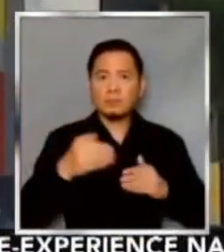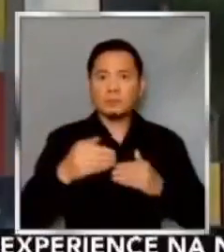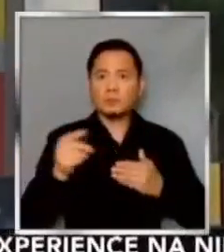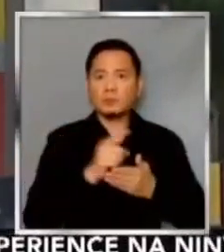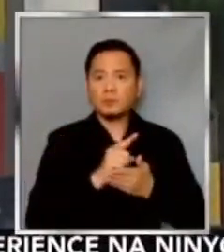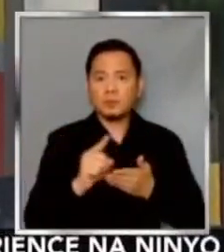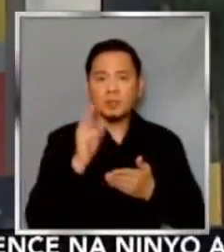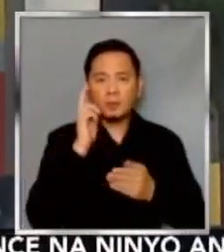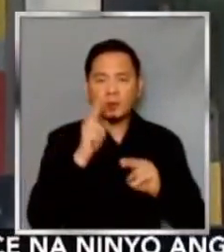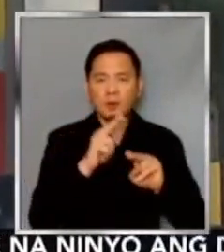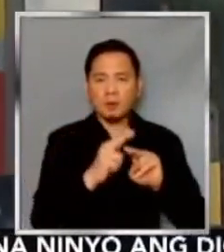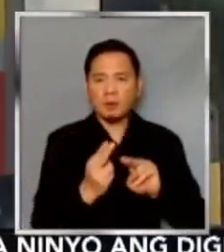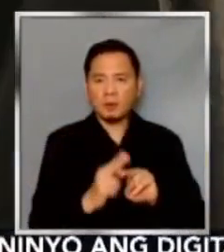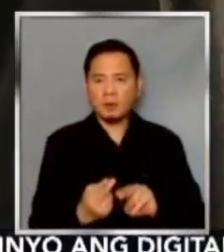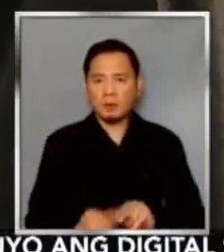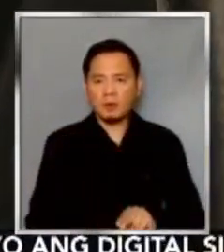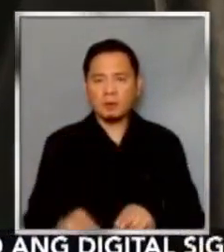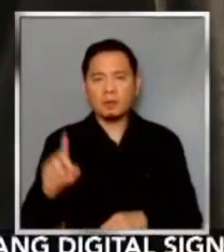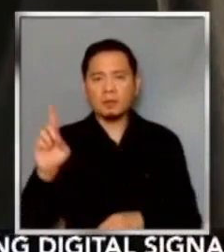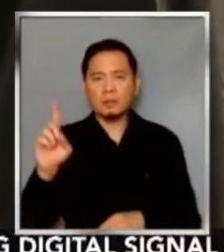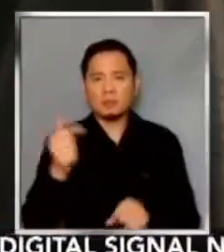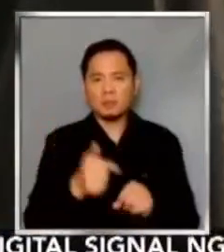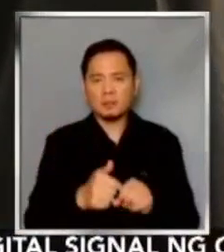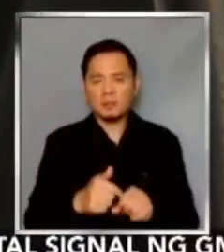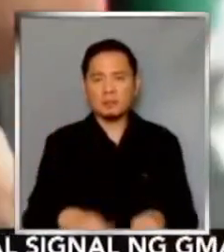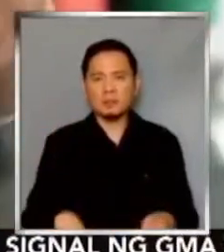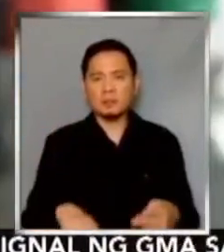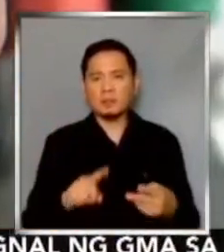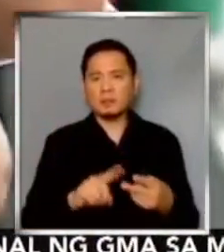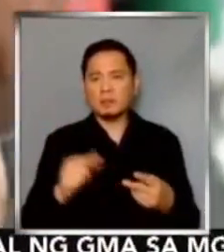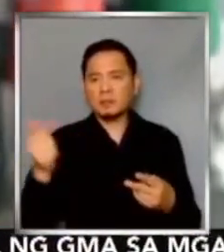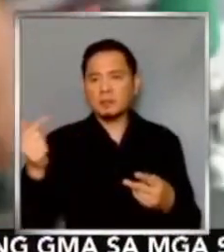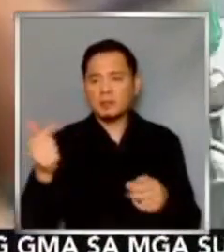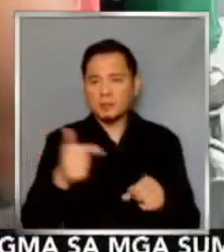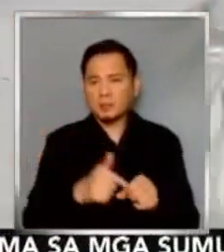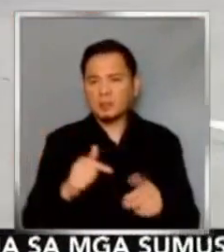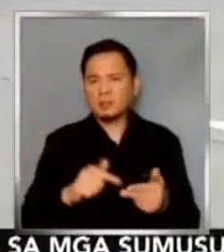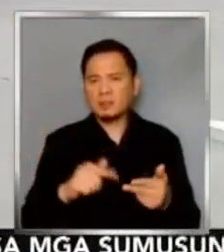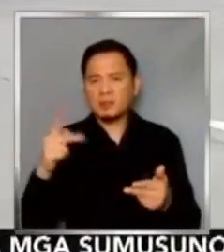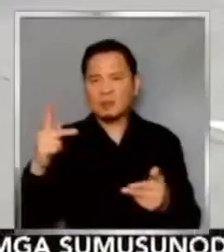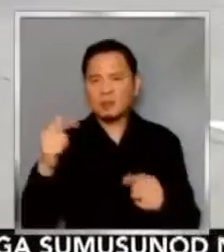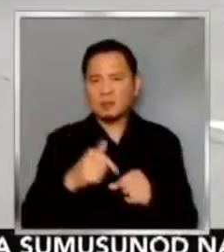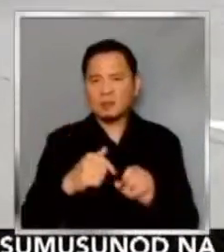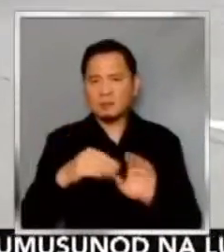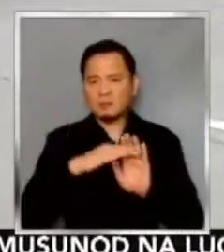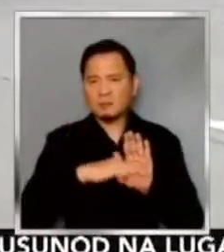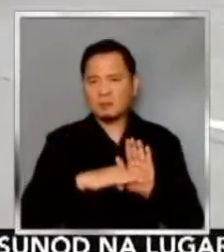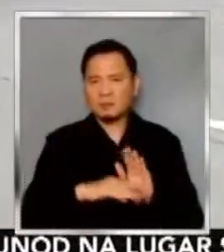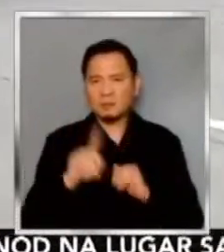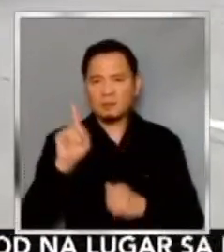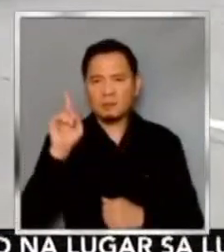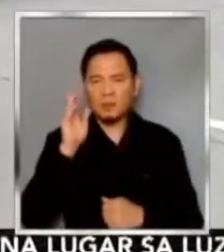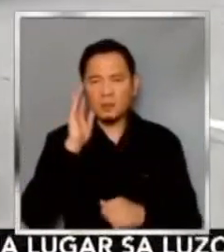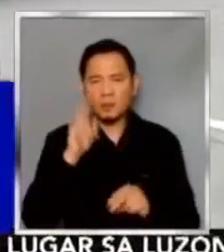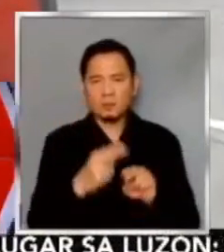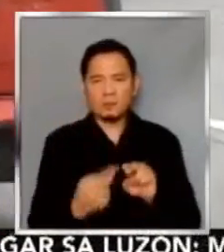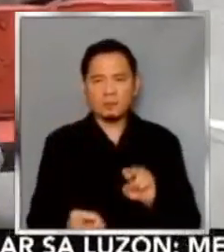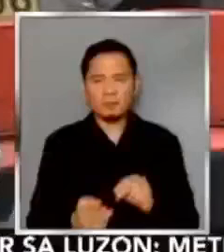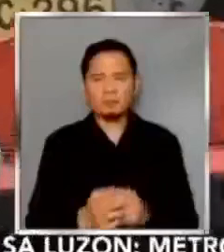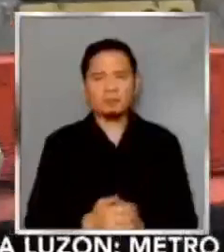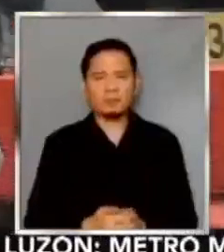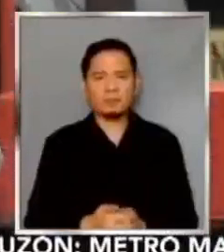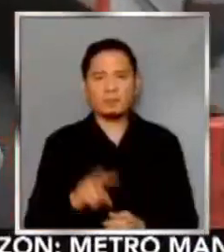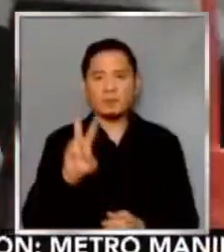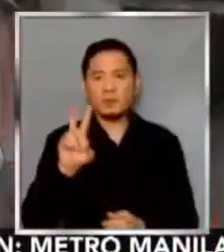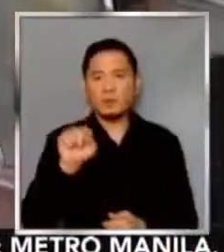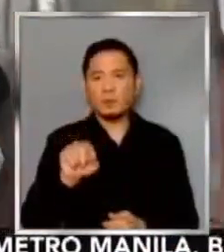diesel at hanggang 1 peso and 30 centavos sa gasolina ayon sa oil industry sources. Ang pamahagi naman ng 2.5 billion